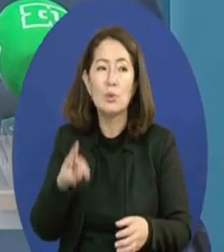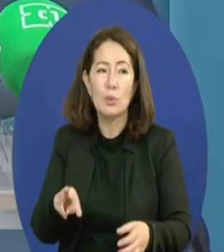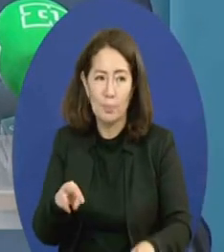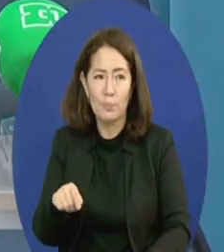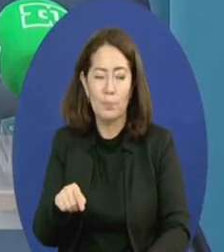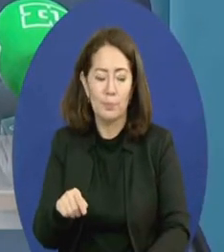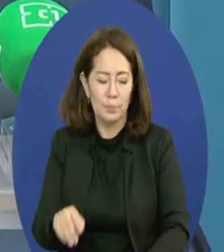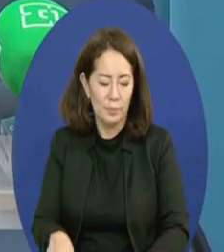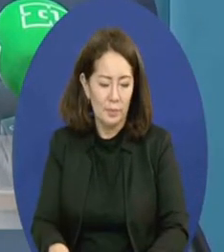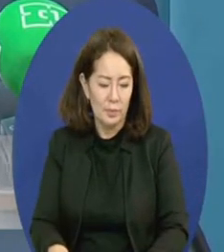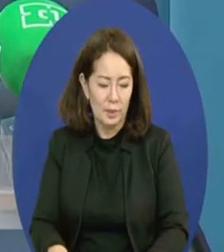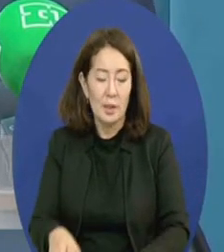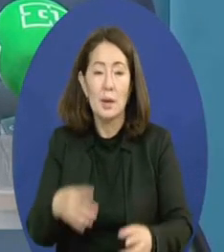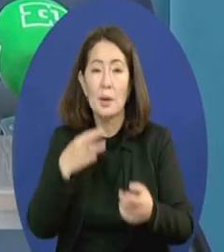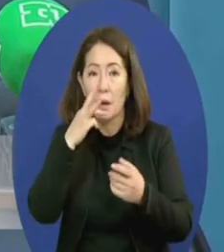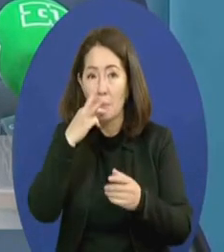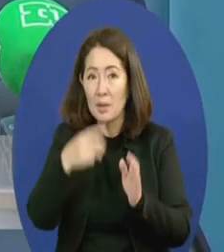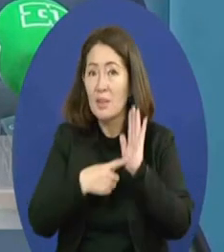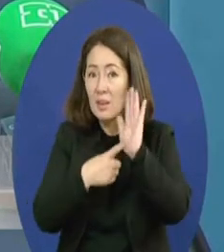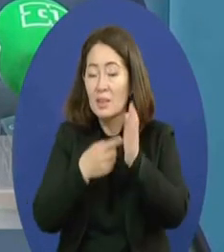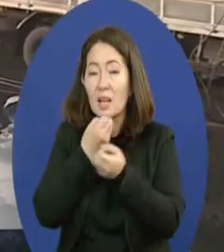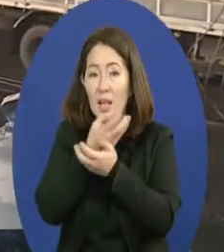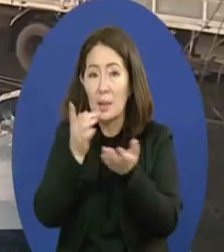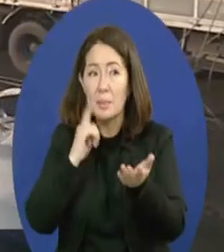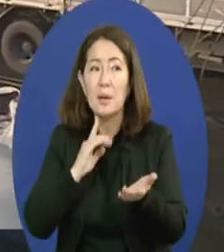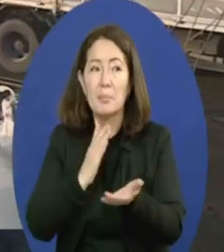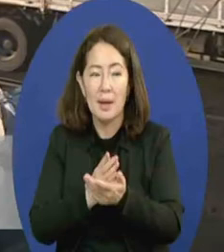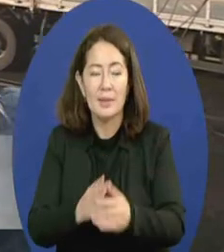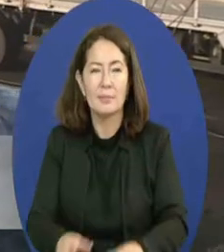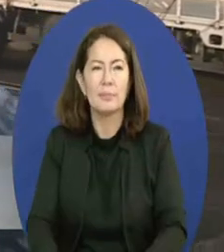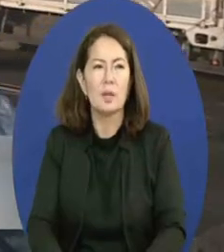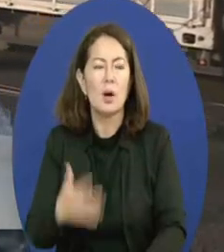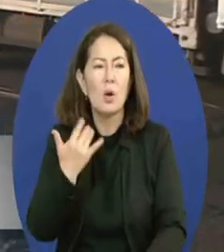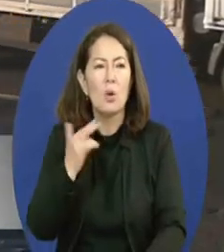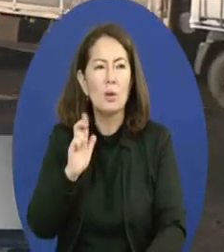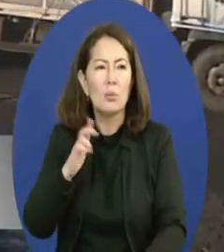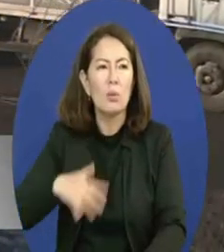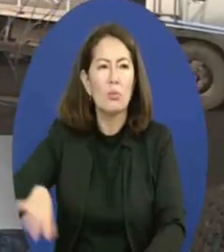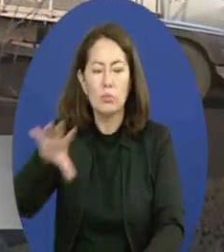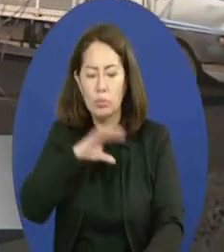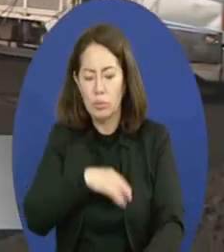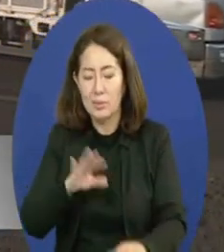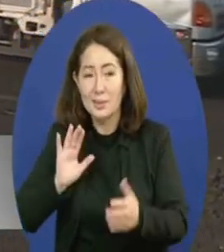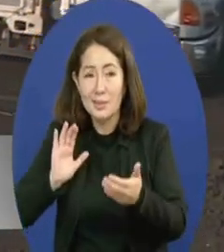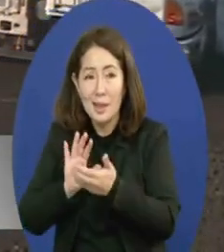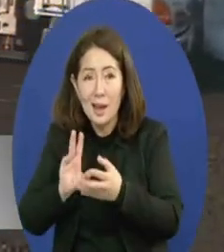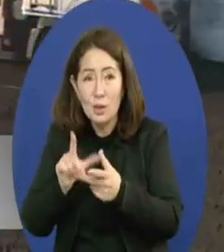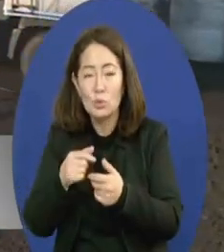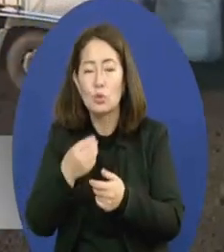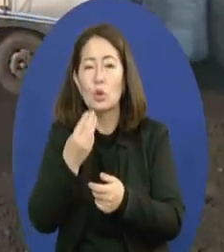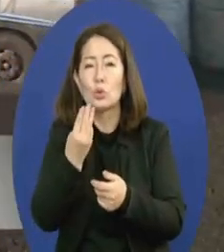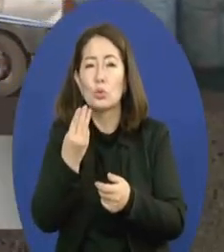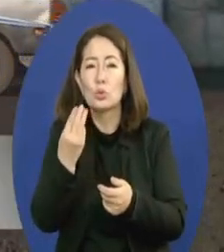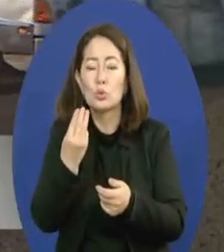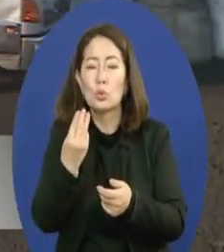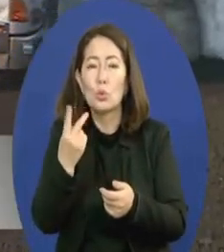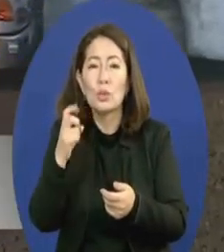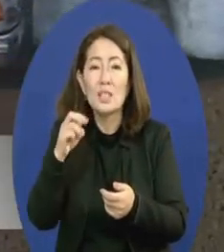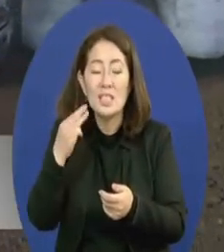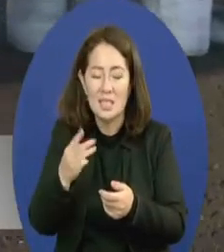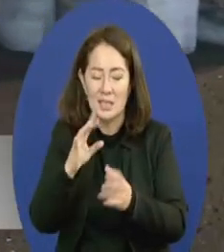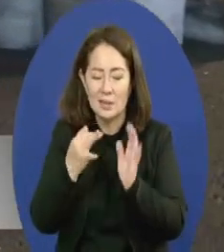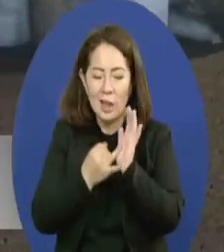бас хэвлэнхэнд хэлье гэж бодсон юм. Нийслэлийн хэмжээнд сайжруулсан шахмал төлшний 71 тонны нөөцтэй